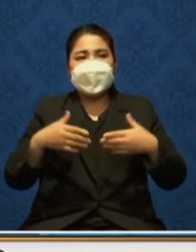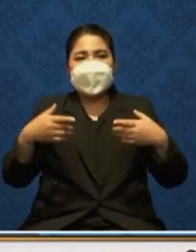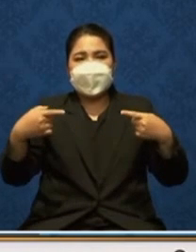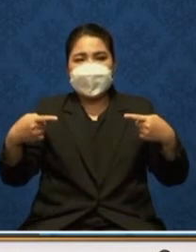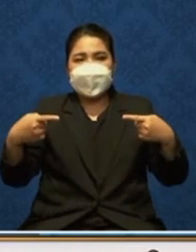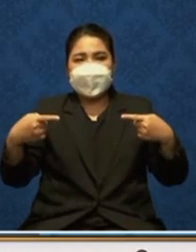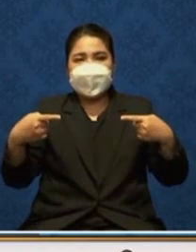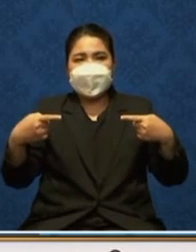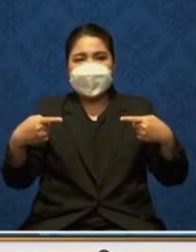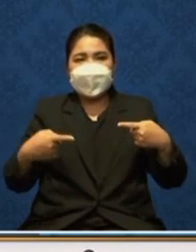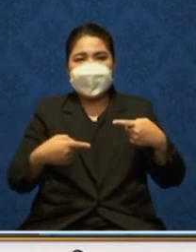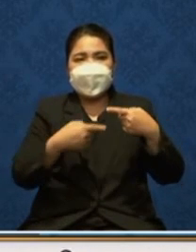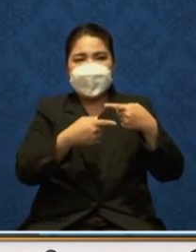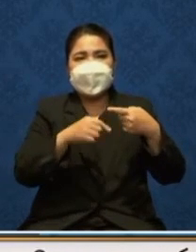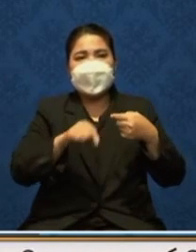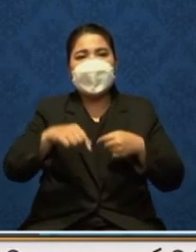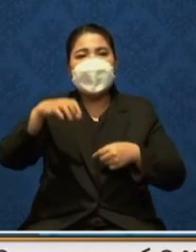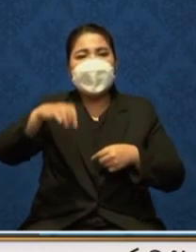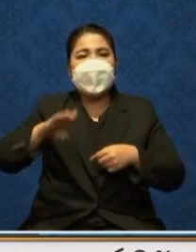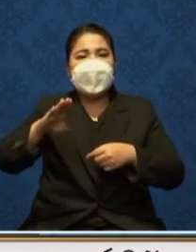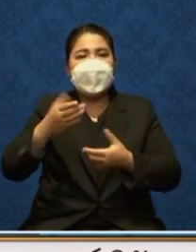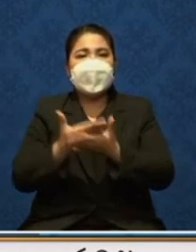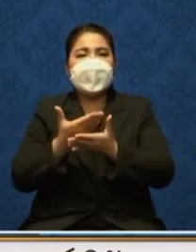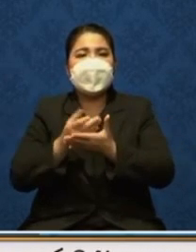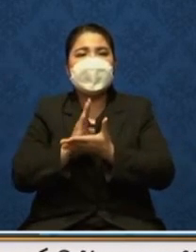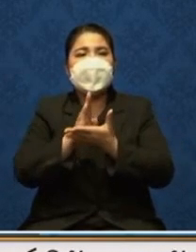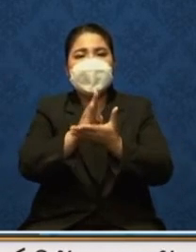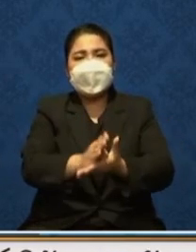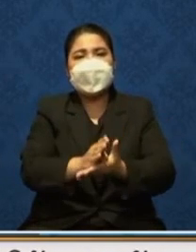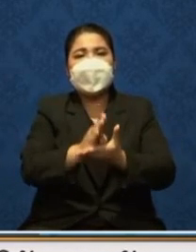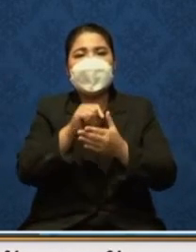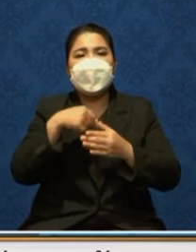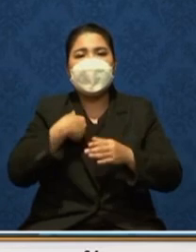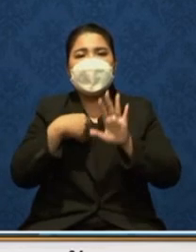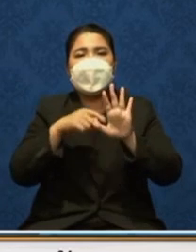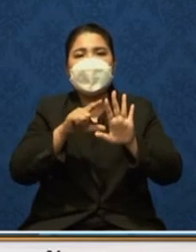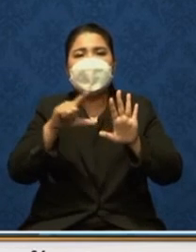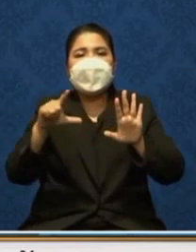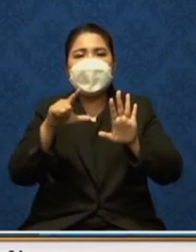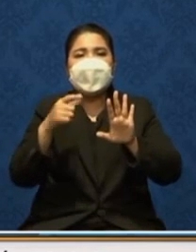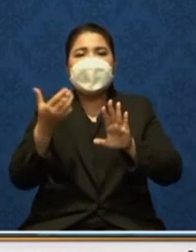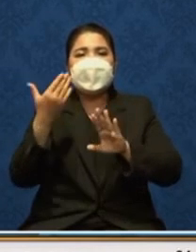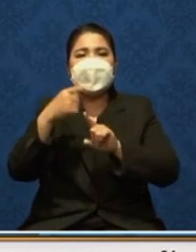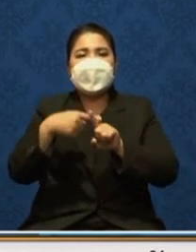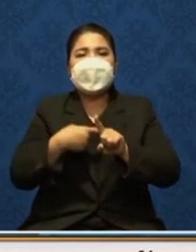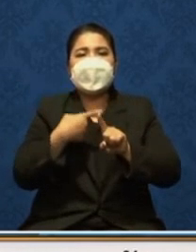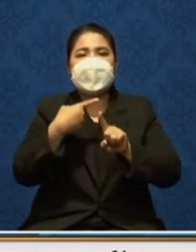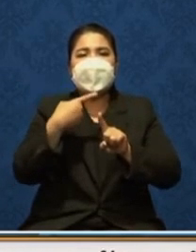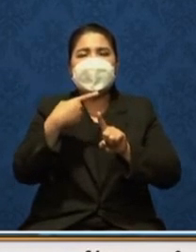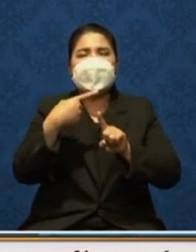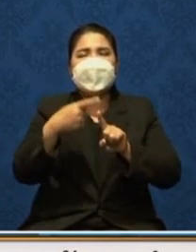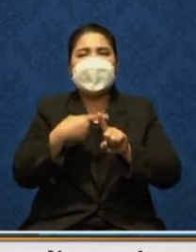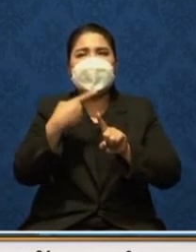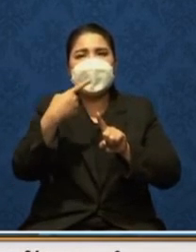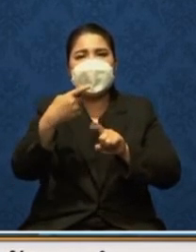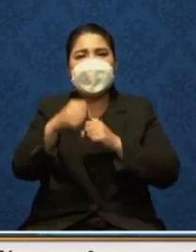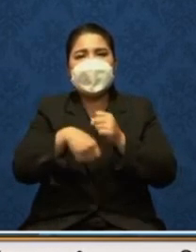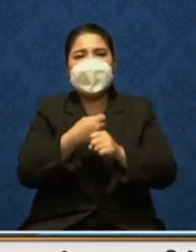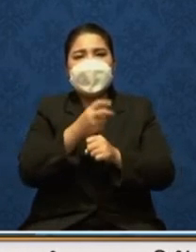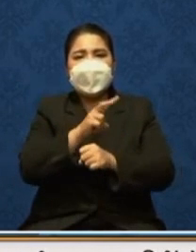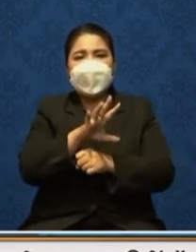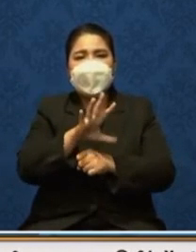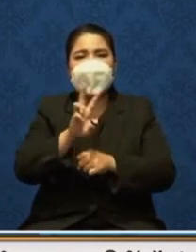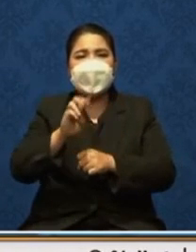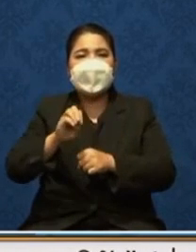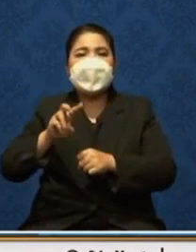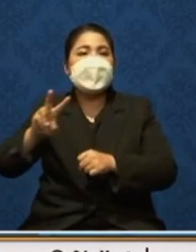ริษัทที่บริจากเงินให้พักภูมจัยไย 5 ล้านบาทในเดือนม. 6 สองเดือนเดีวกับที่ในองบริจากใหพก